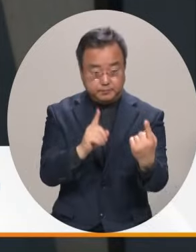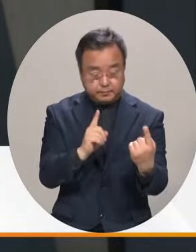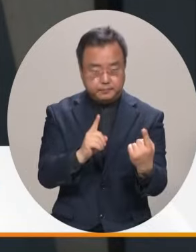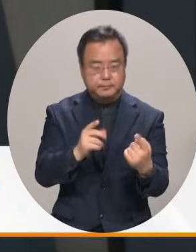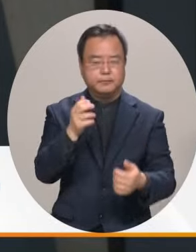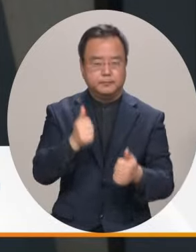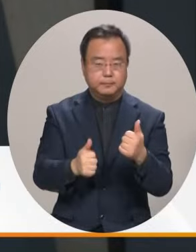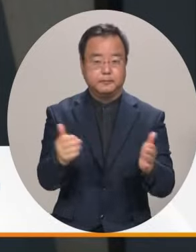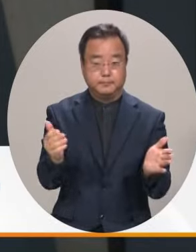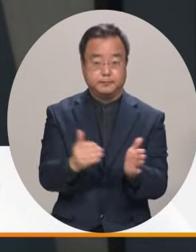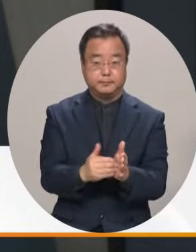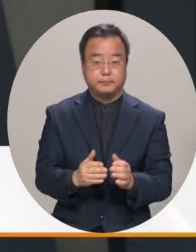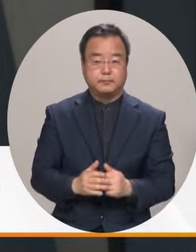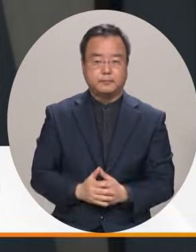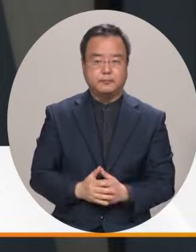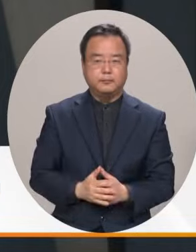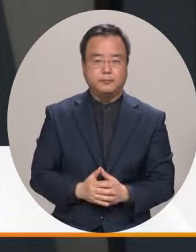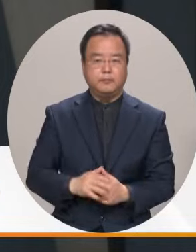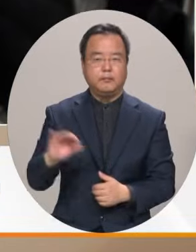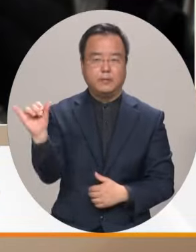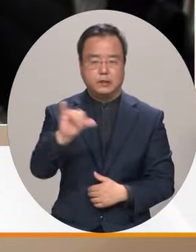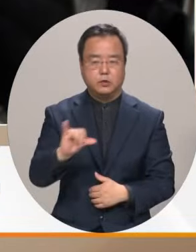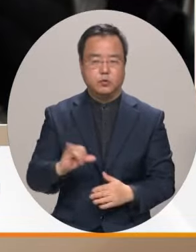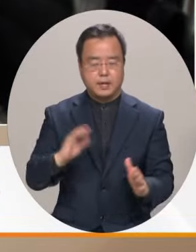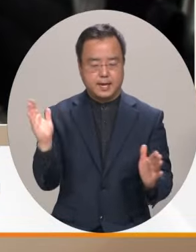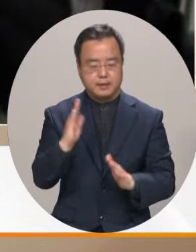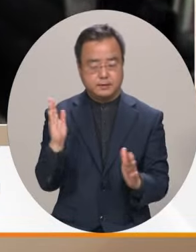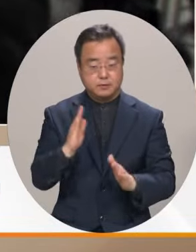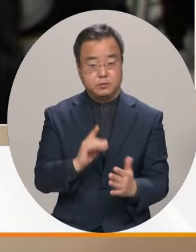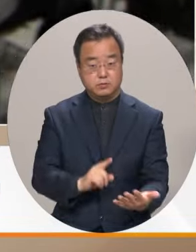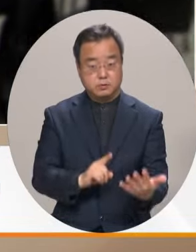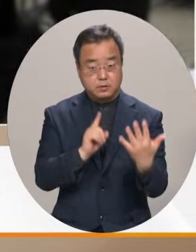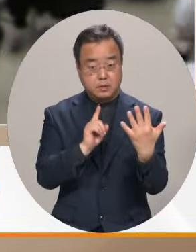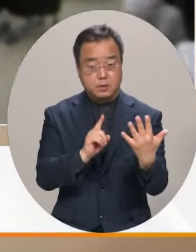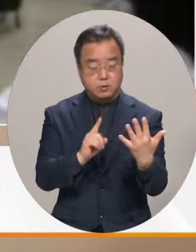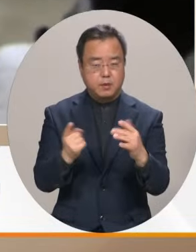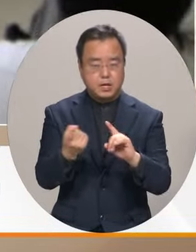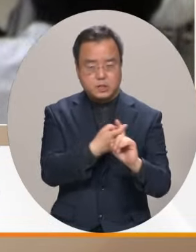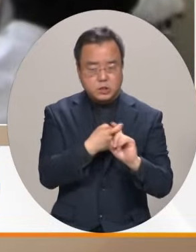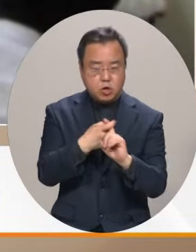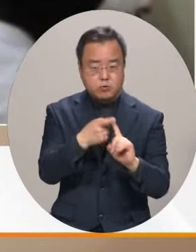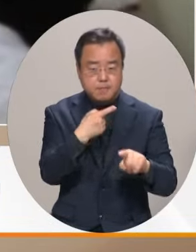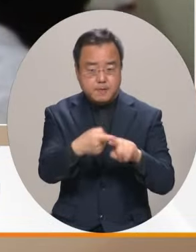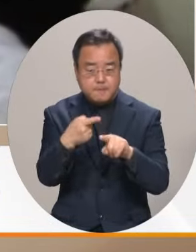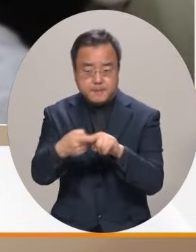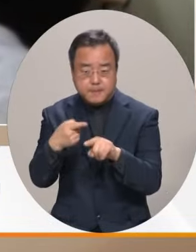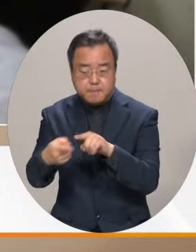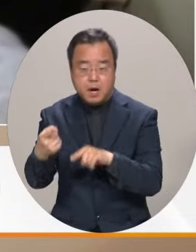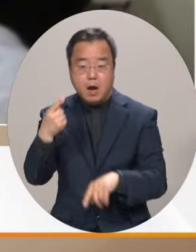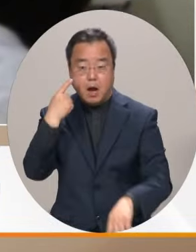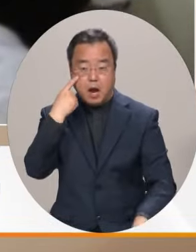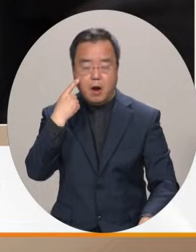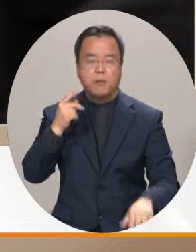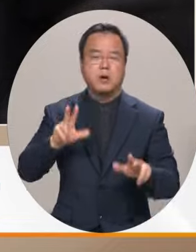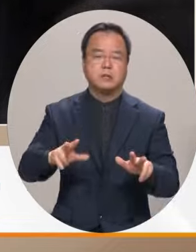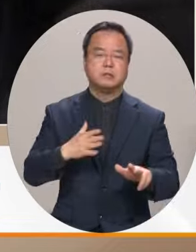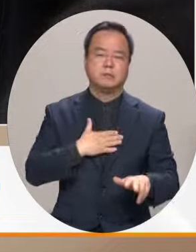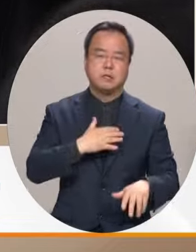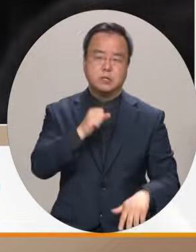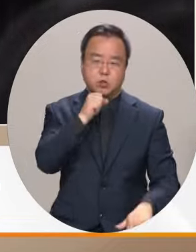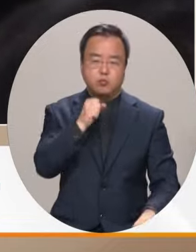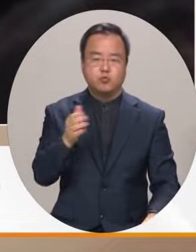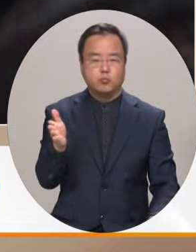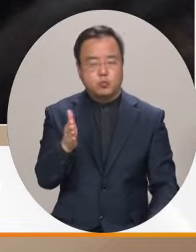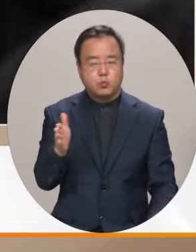실시됐습니다 이러한 그 전국의 수험생을 대상으로 하는 연합 평가를 통해서 자신의 현재 위치를 확인하고